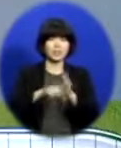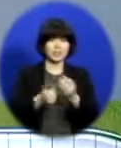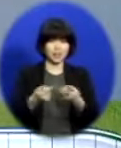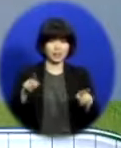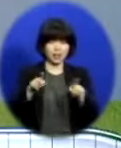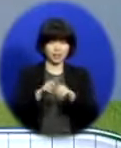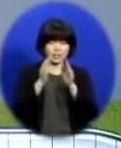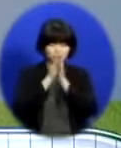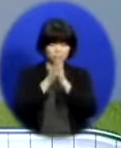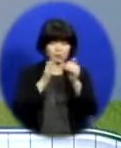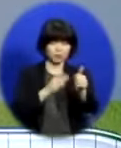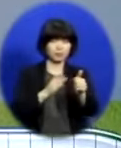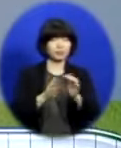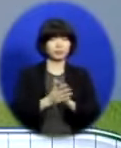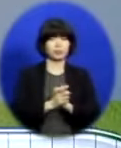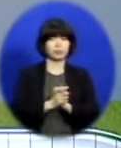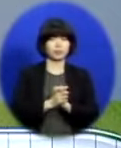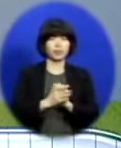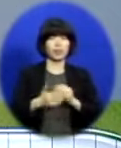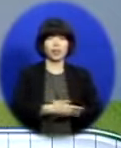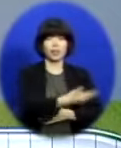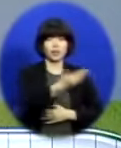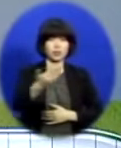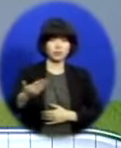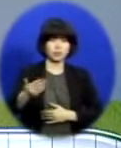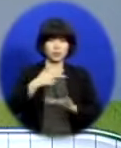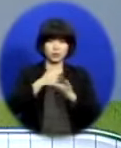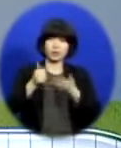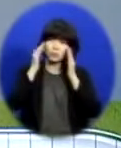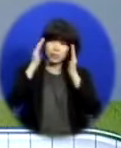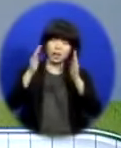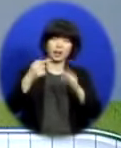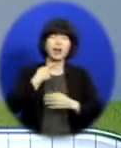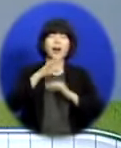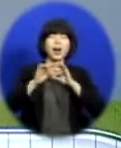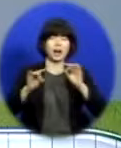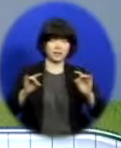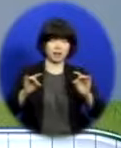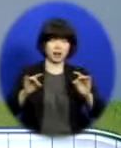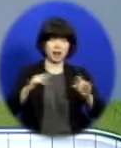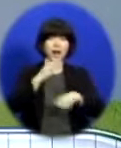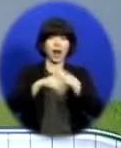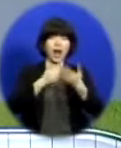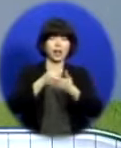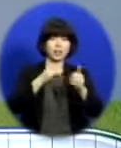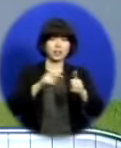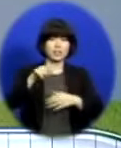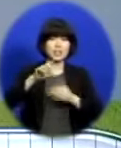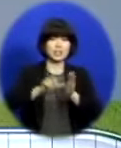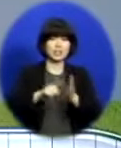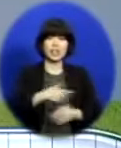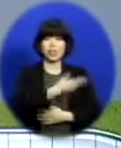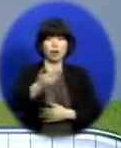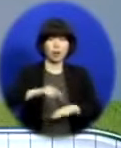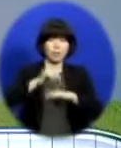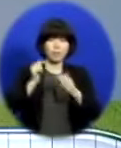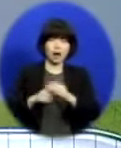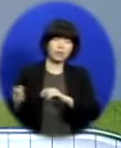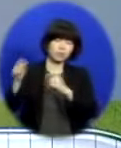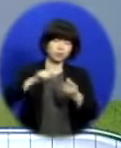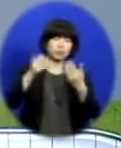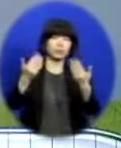우리 기도하십시다 여러분 주님을 향한 갈망 하나님께서 오늘이 시간 여러분의 마음에 부어